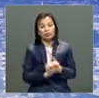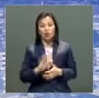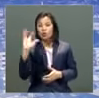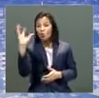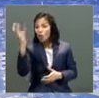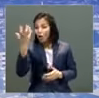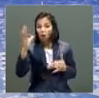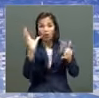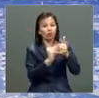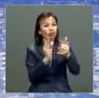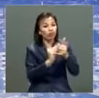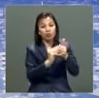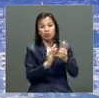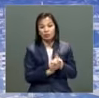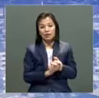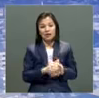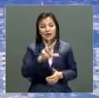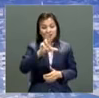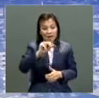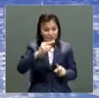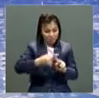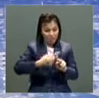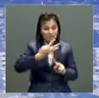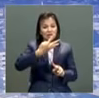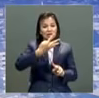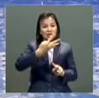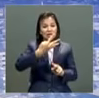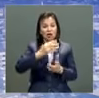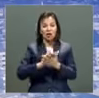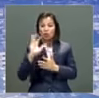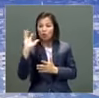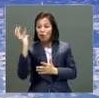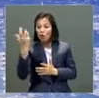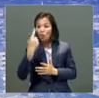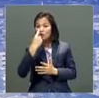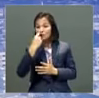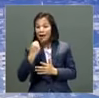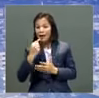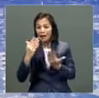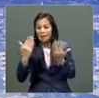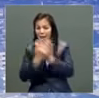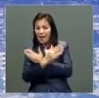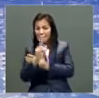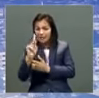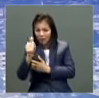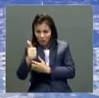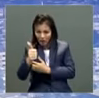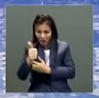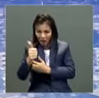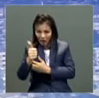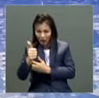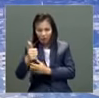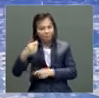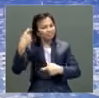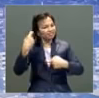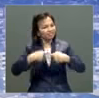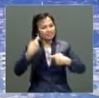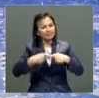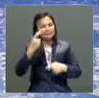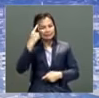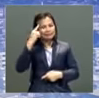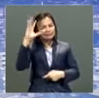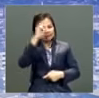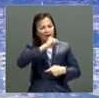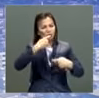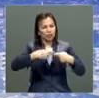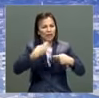ยอ่ะ30เมษายนสีแดงของทั้งโลกจะเปลี่ยนมาเป็นสีเขียวได้ไหมผมว่ายังยากนะครับเ